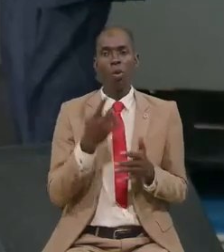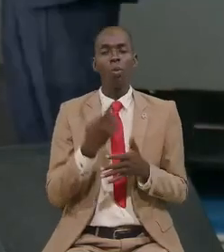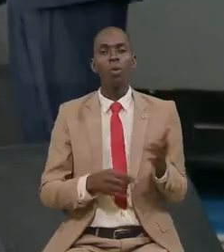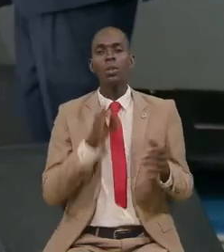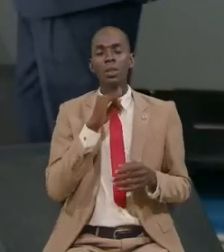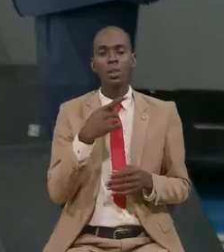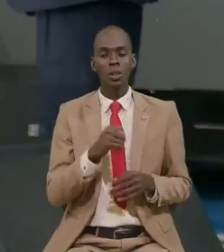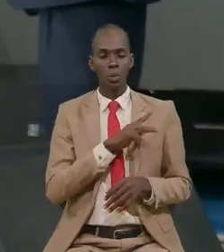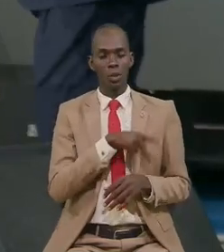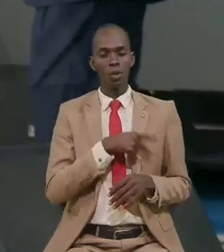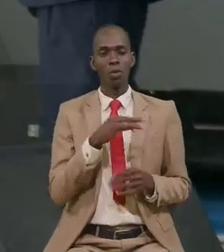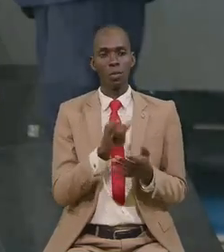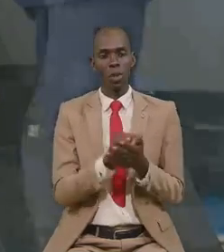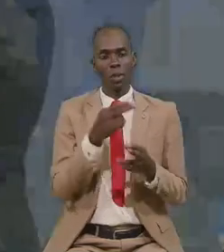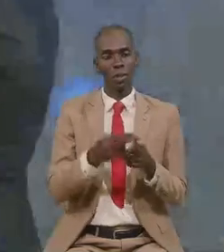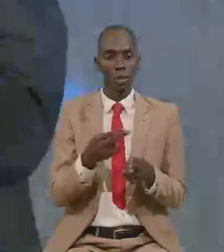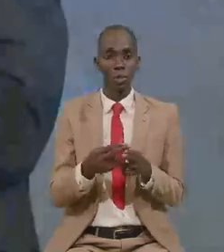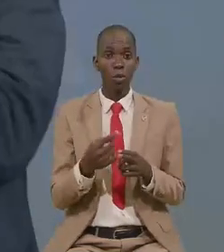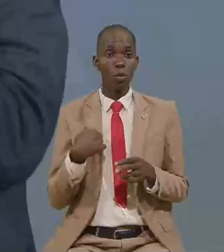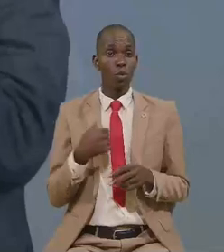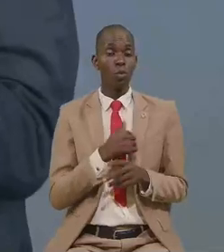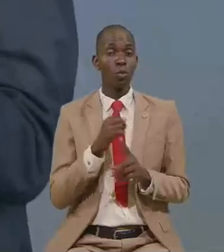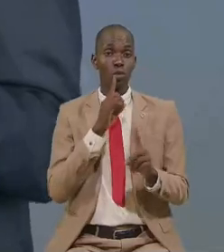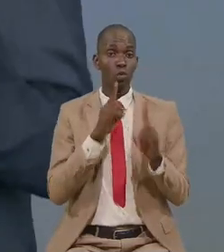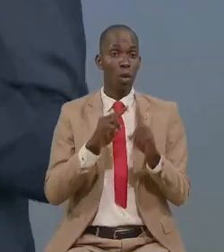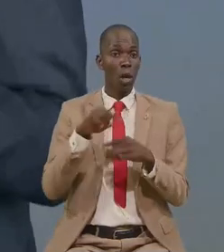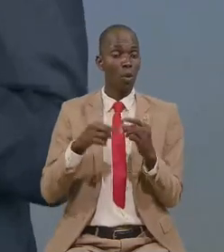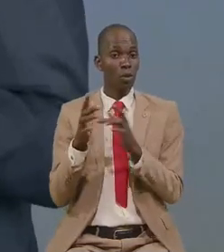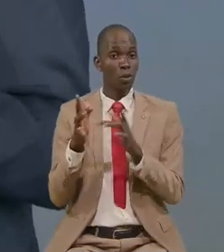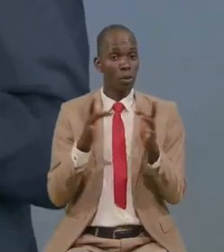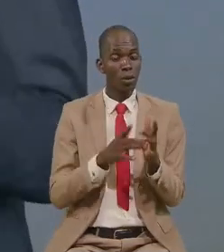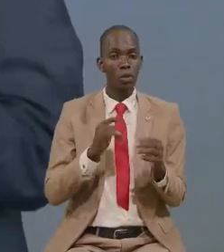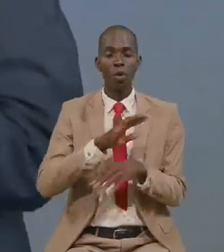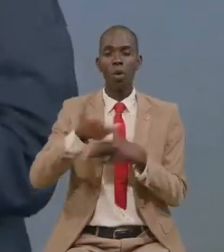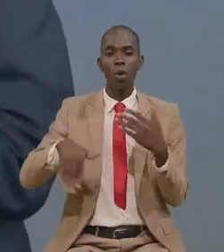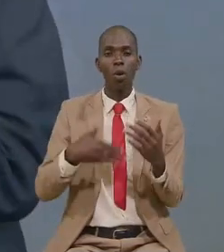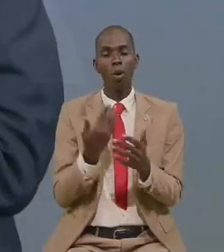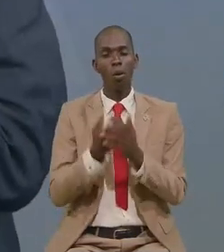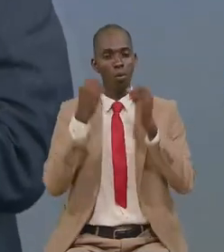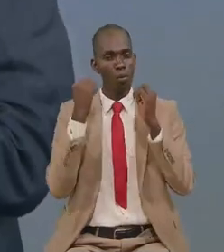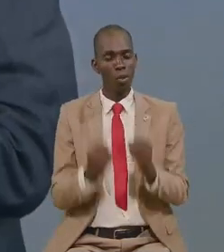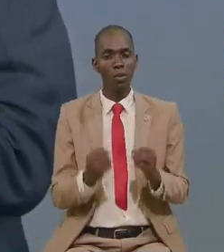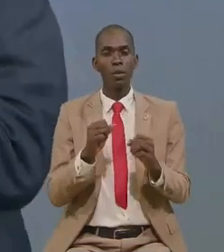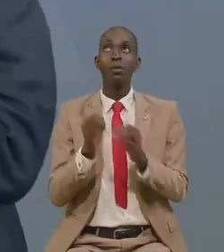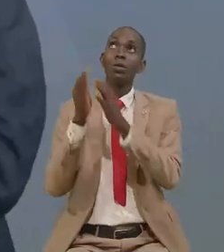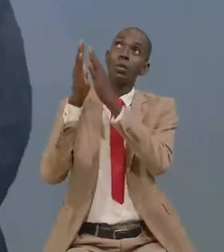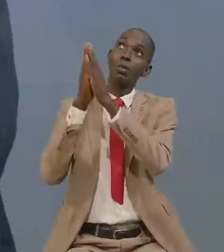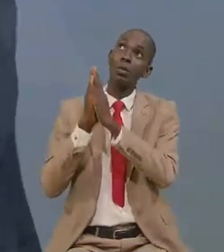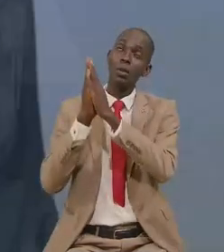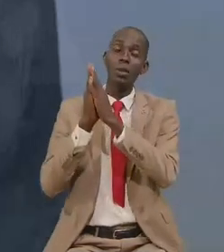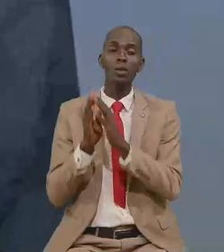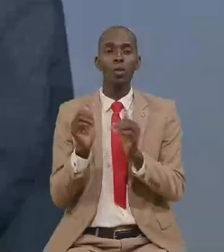personnalité signifie? Nous parlons de Jésus, l'avocat tout-puissant, ayant toute autorité.